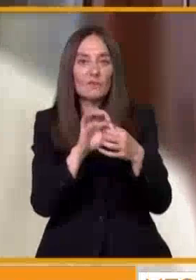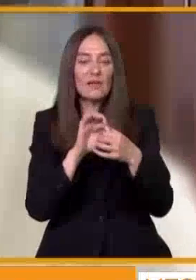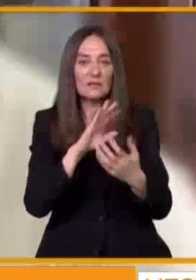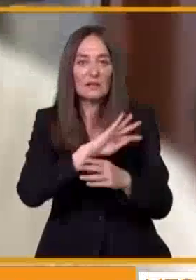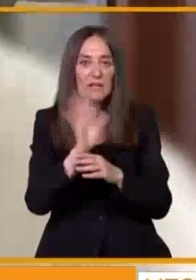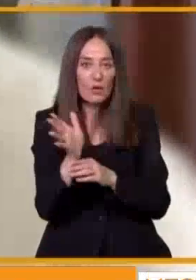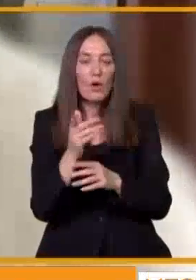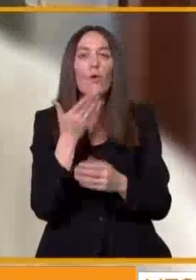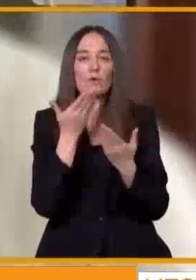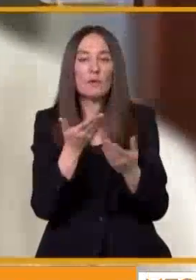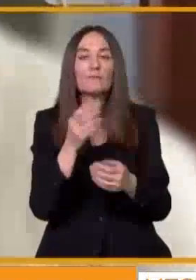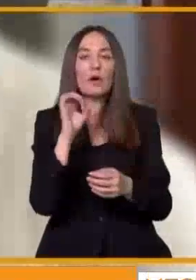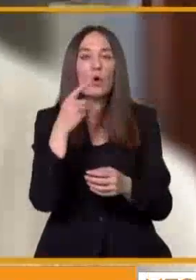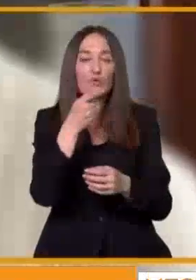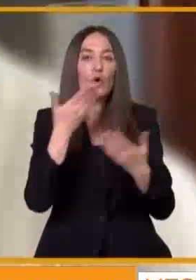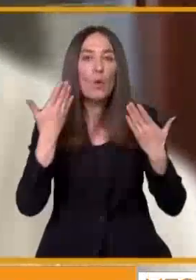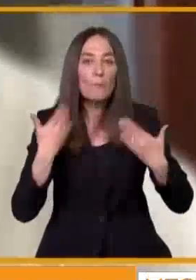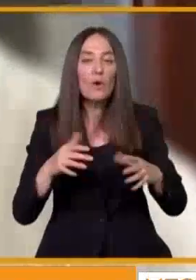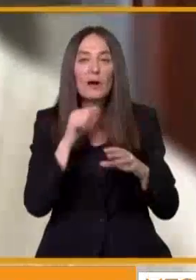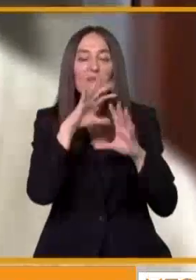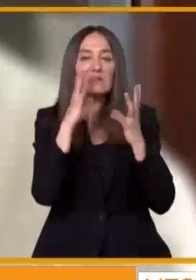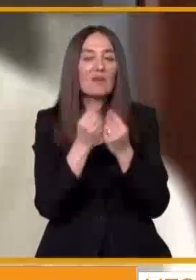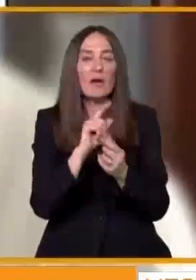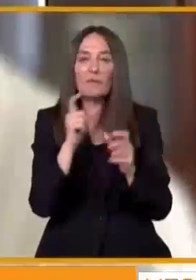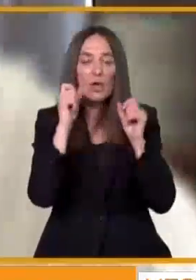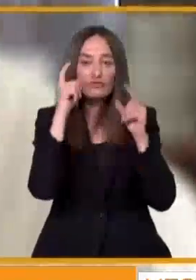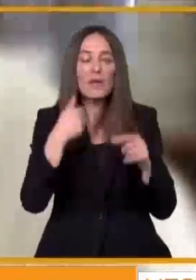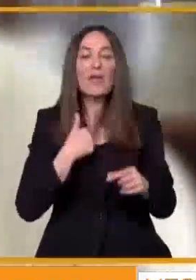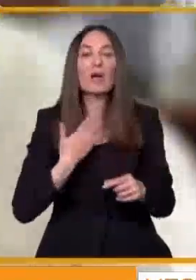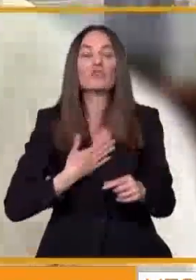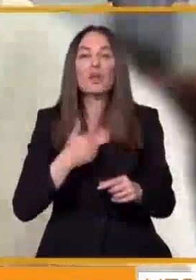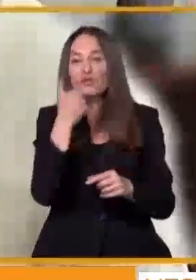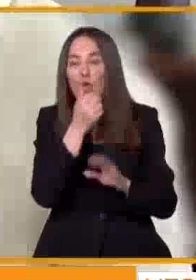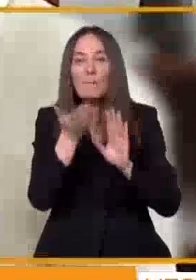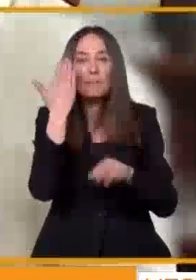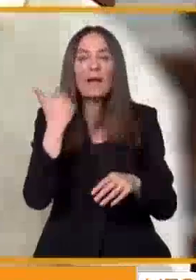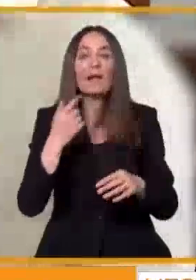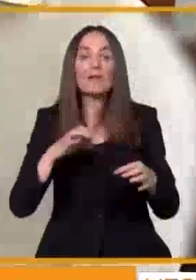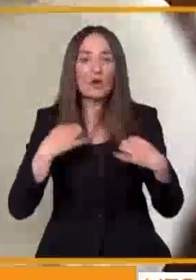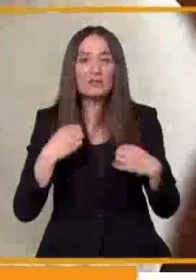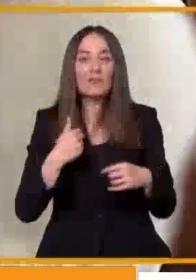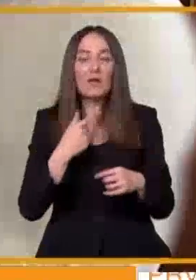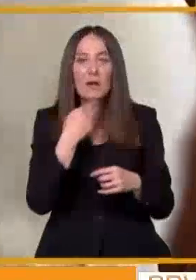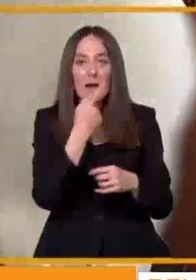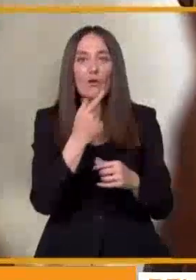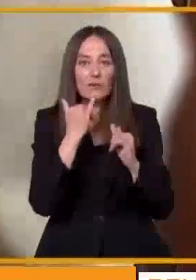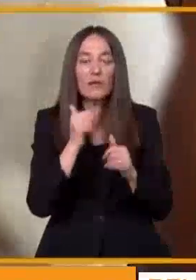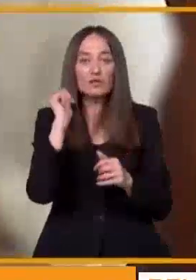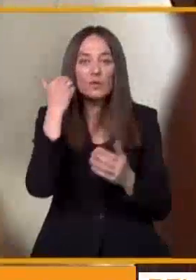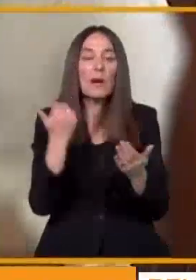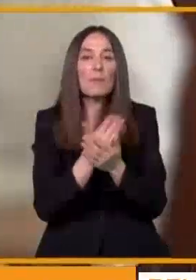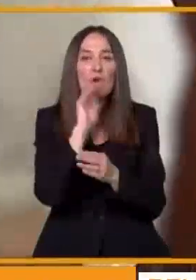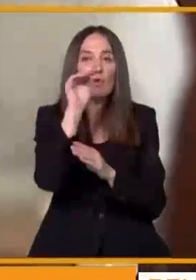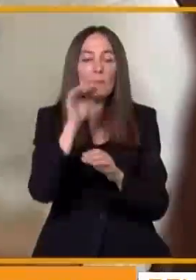koronu. Tako da od tog umora i od svega nije čudo. Ja mu samo želim što pre da se oporavi. Rekao je danas, sutra će ponovo da se obrati